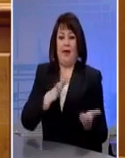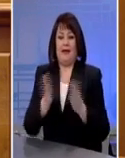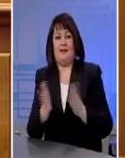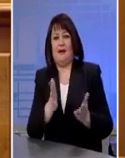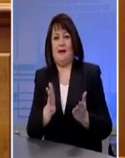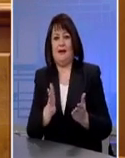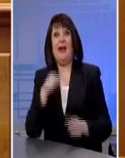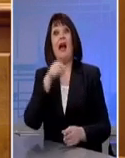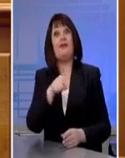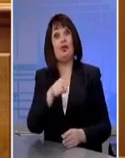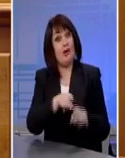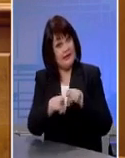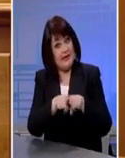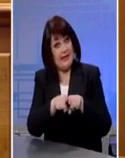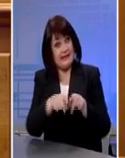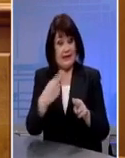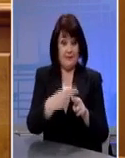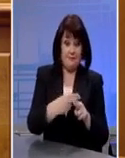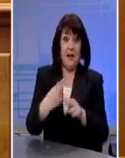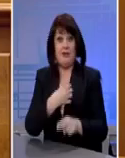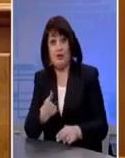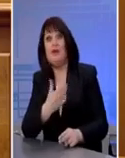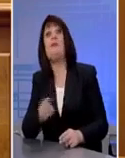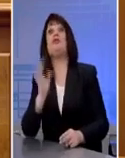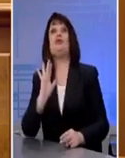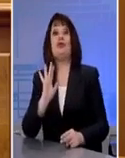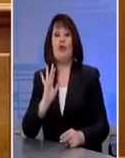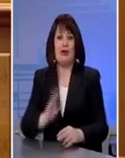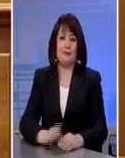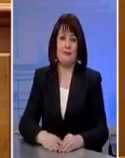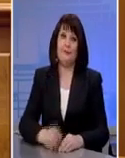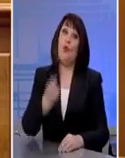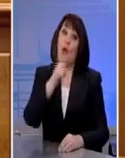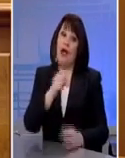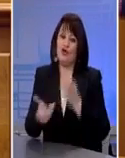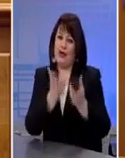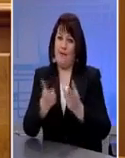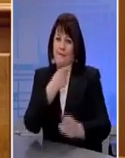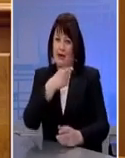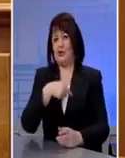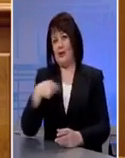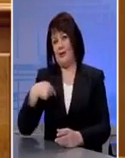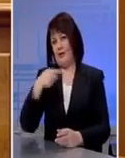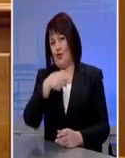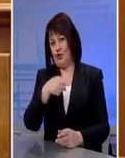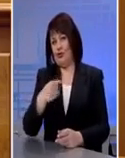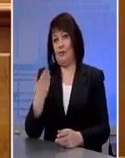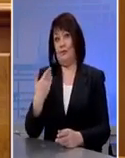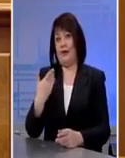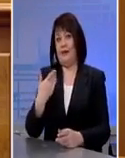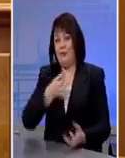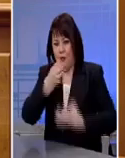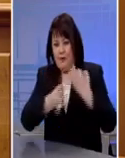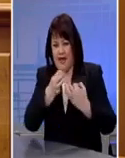εξαρτάται εσείς την αξιοπιστία? Ο κύριος Καμένος ο άλλος τώρα, ο αρχηγός, αυτός που έκανε τον Βενιζέλο